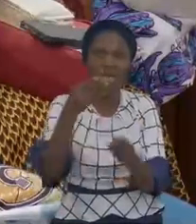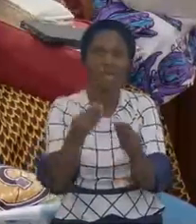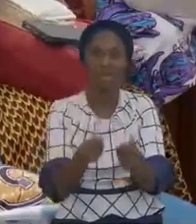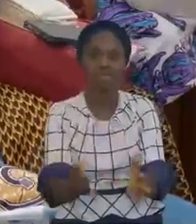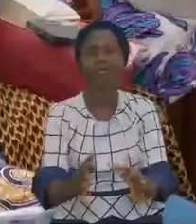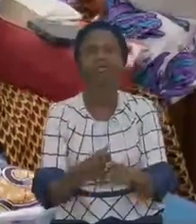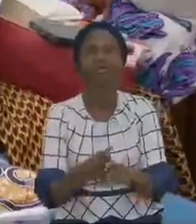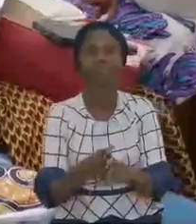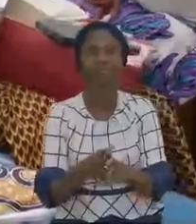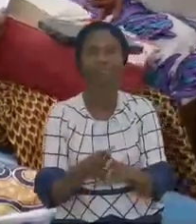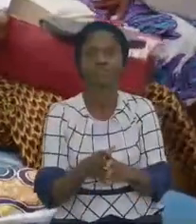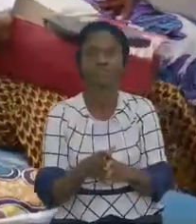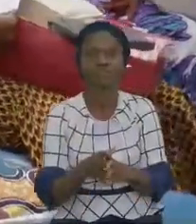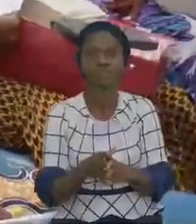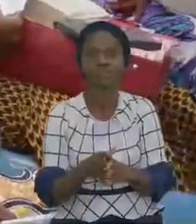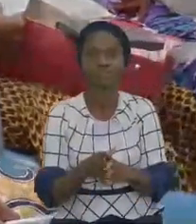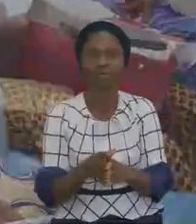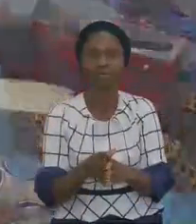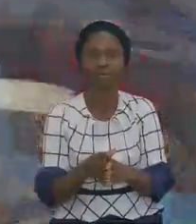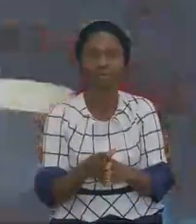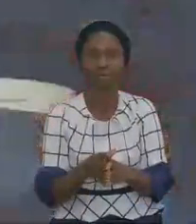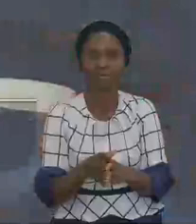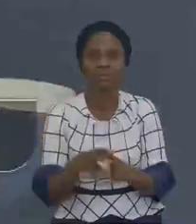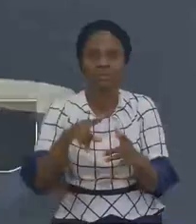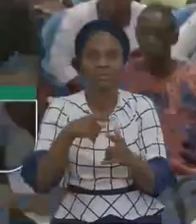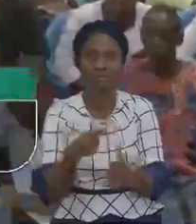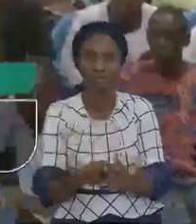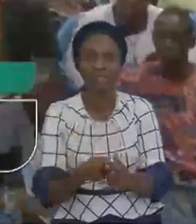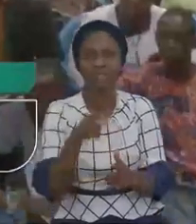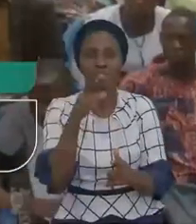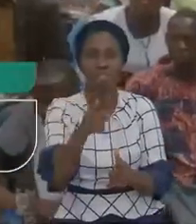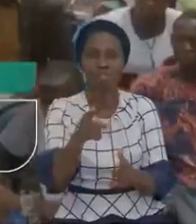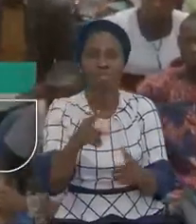Et vous devez vous détacher des liens de Satan.